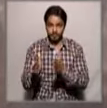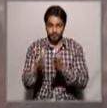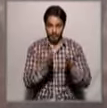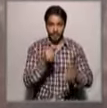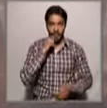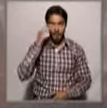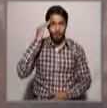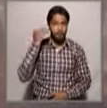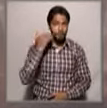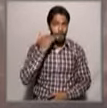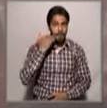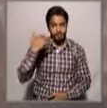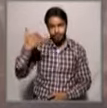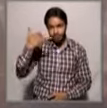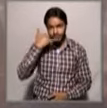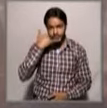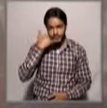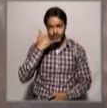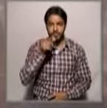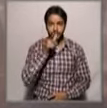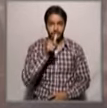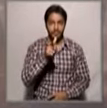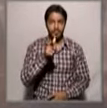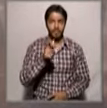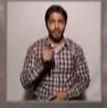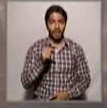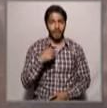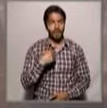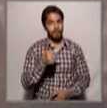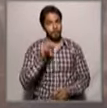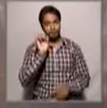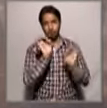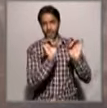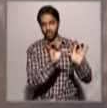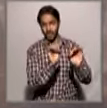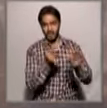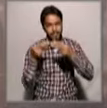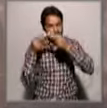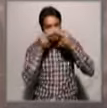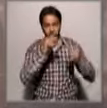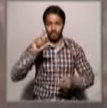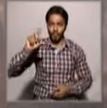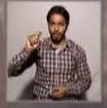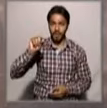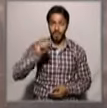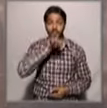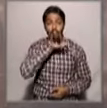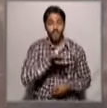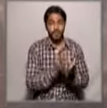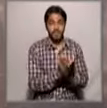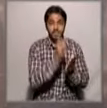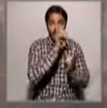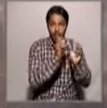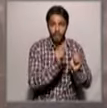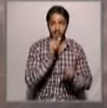وسلم لم يبقى من النبوة إلا المبشرات. قال وما المبشرات يا رسول الله؟ قال الرؤية الصالحة يراها الرجل